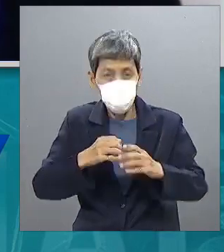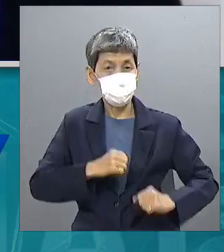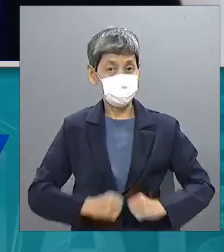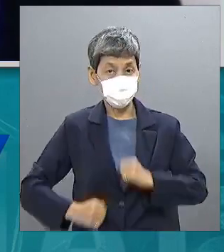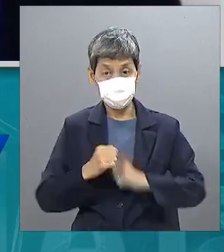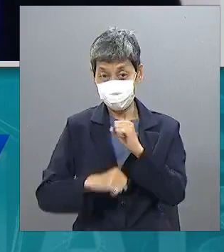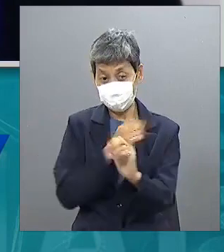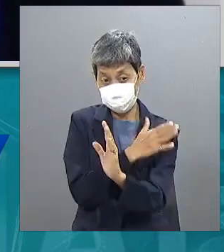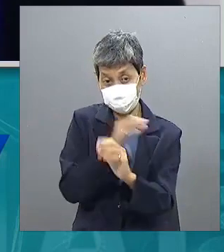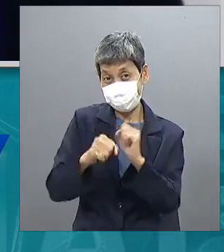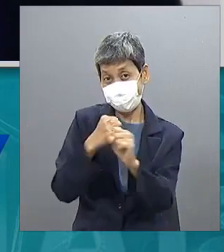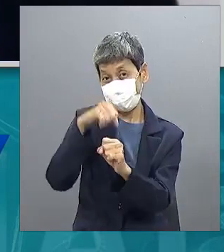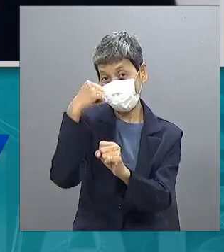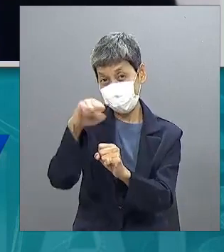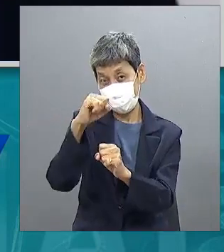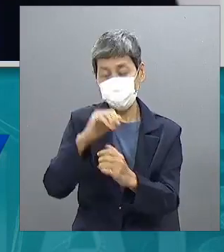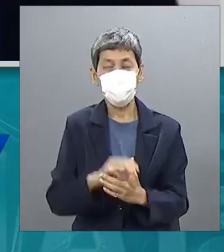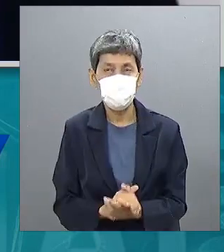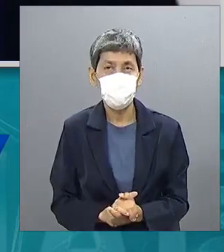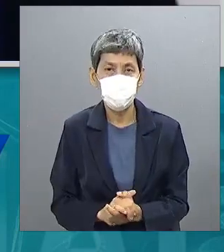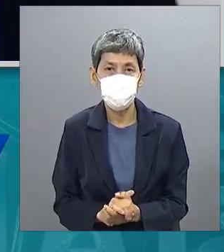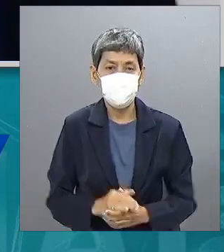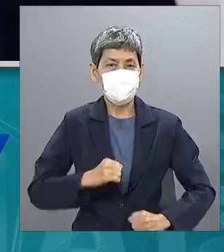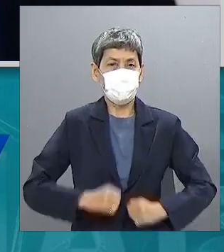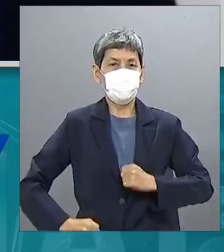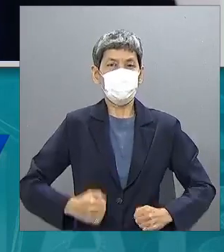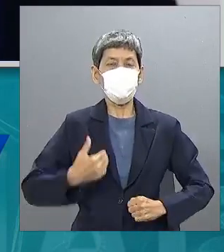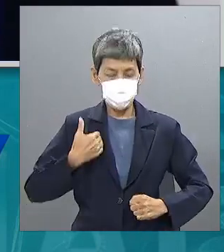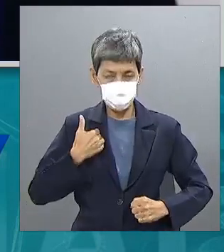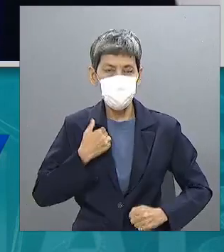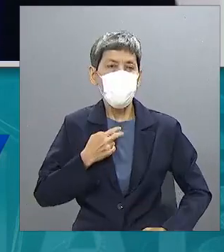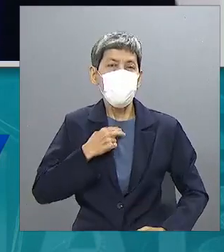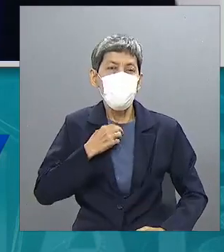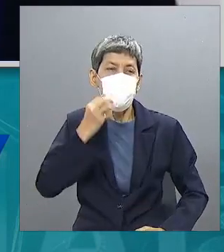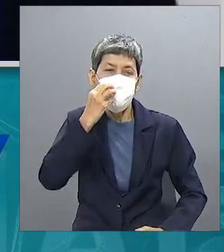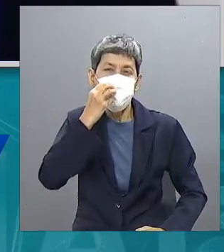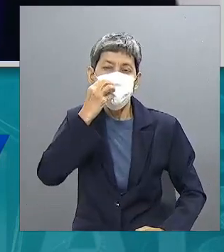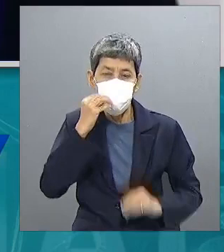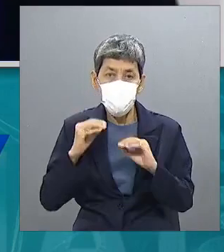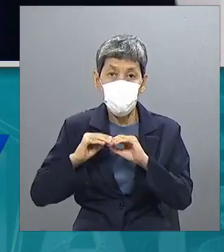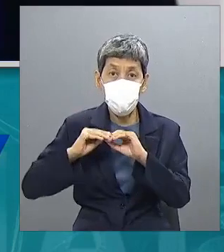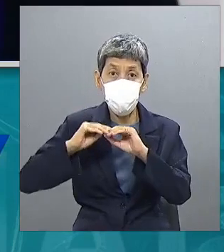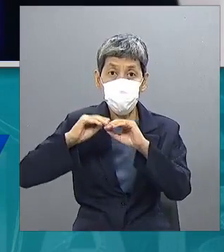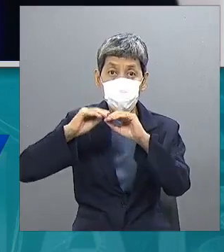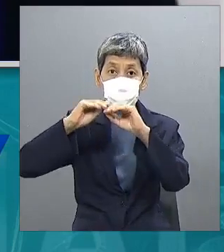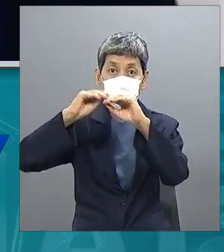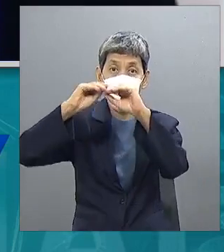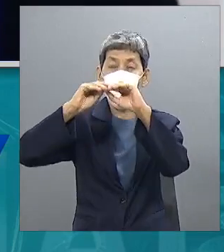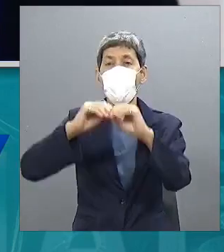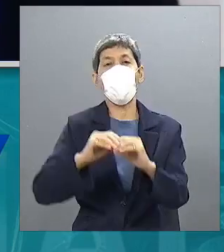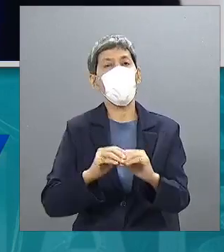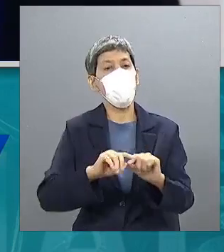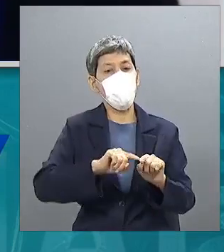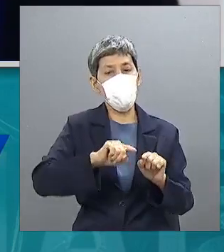ปรากฏว่าเยาวชนเนี่ยมีการสูบบุหรี่ไฟฟ้าพุ่งสูงขึ้นนะครับแบบเป็น s love loveเป็นเวลคั่ม